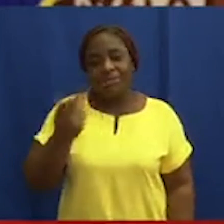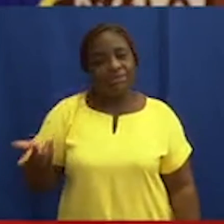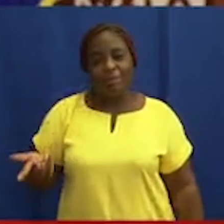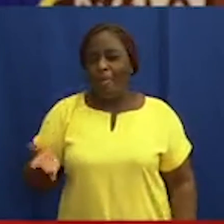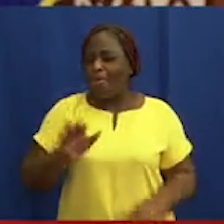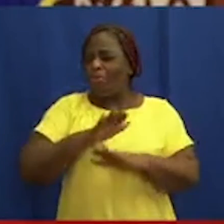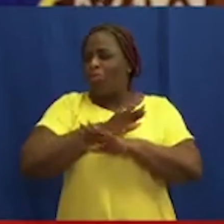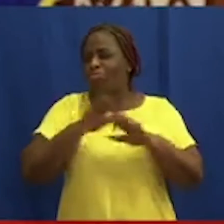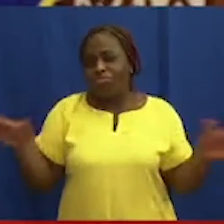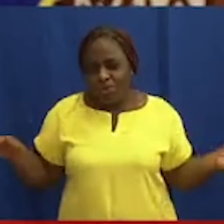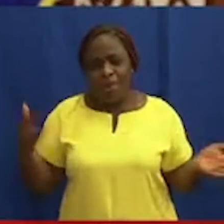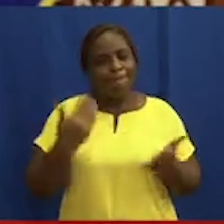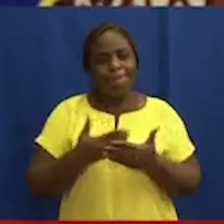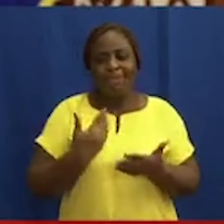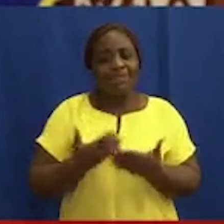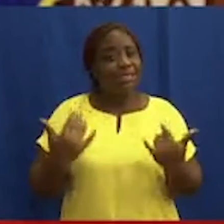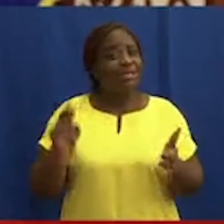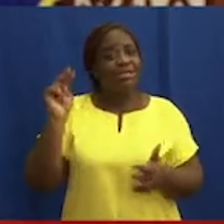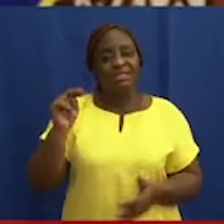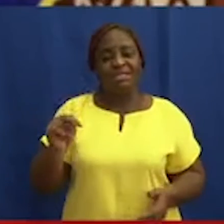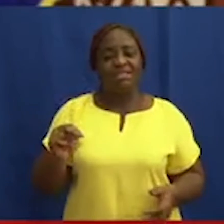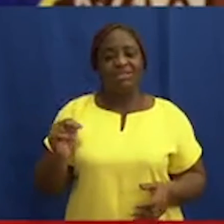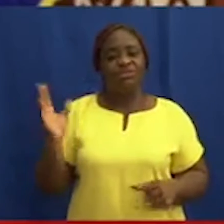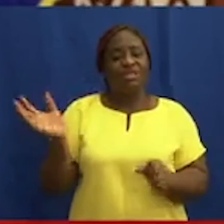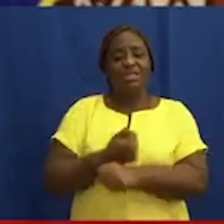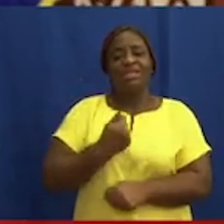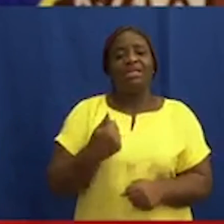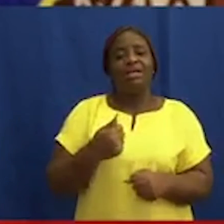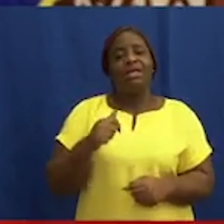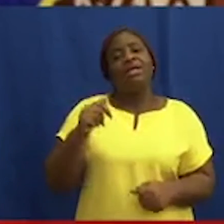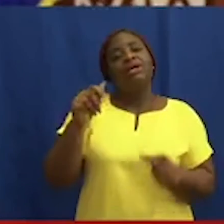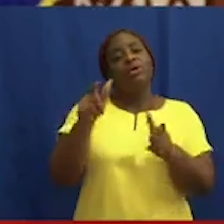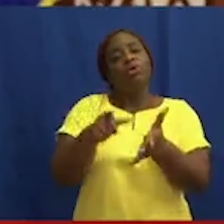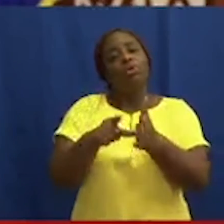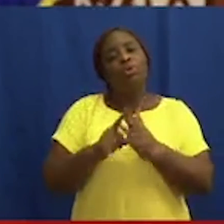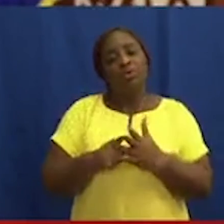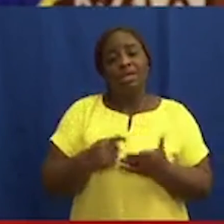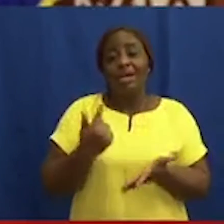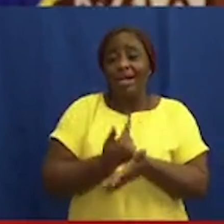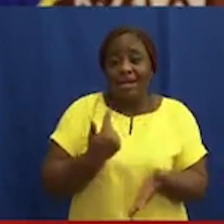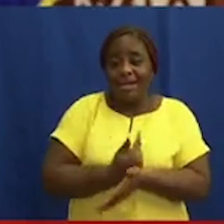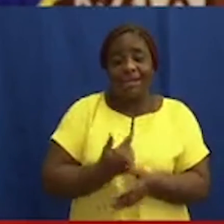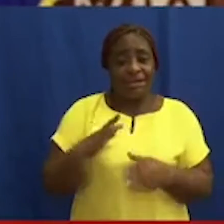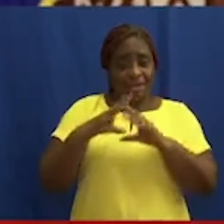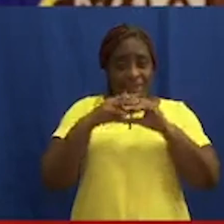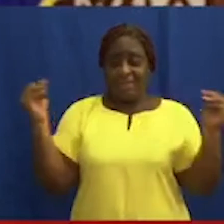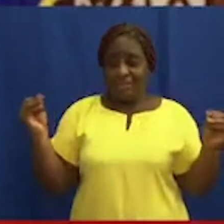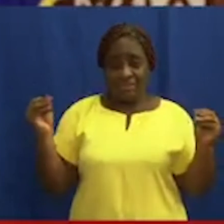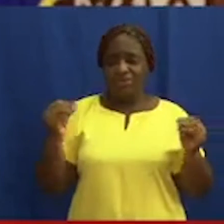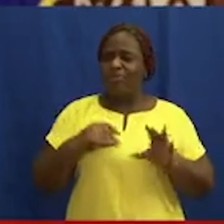zo karfi da karfi mu iya magance wannan matsala na tattalin arziki. Na kuma yi